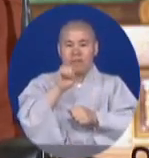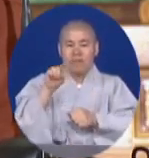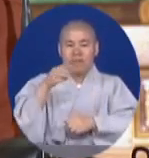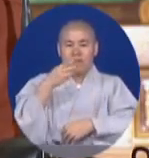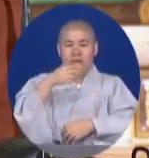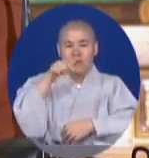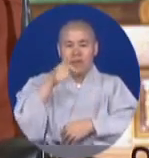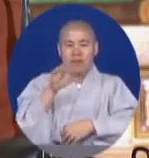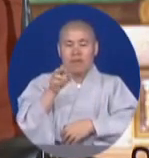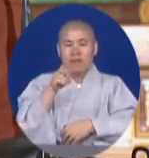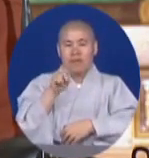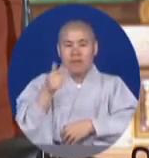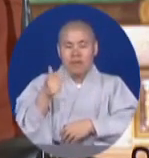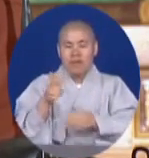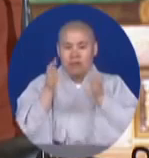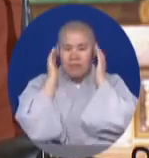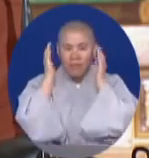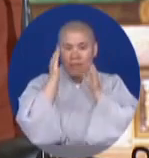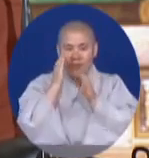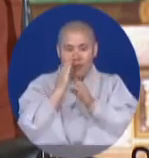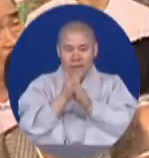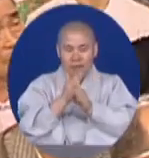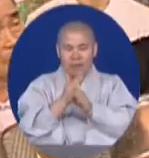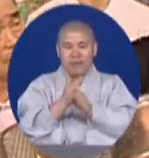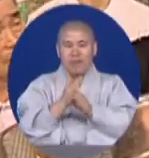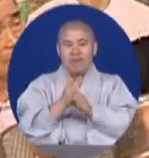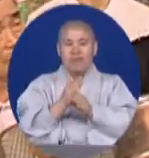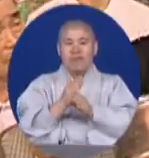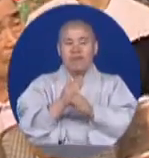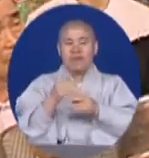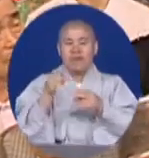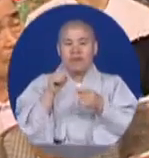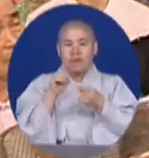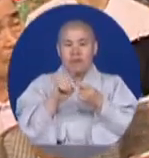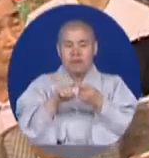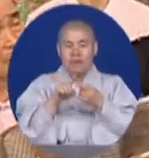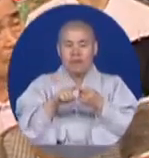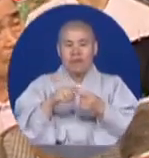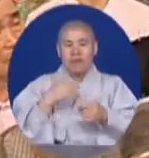처음 했습니다. 이게 도를 깨달은 겁니까? 이래 물었어요.